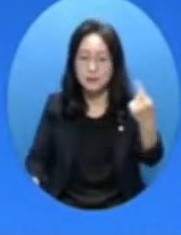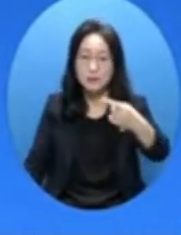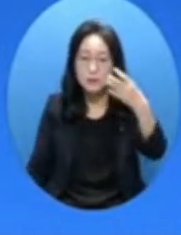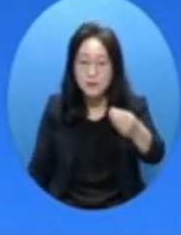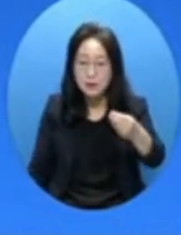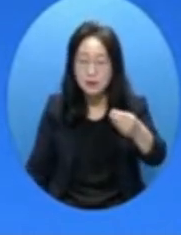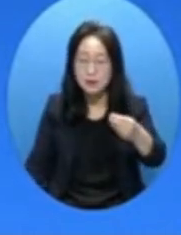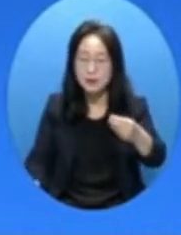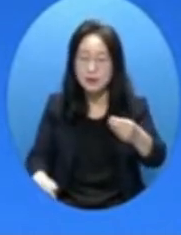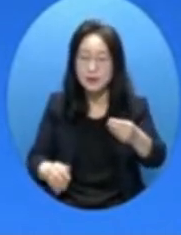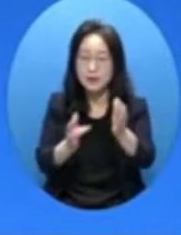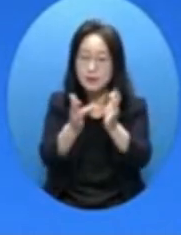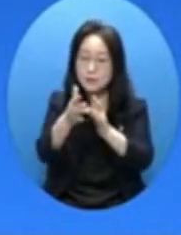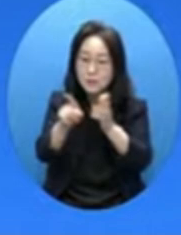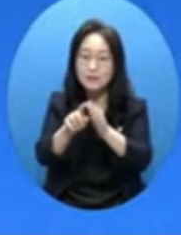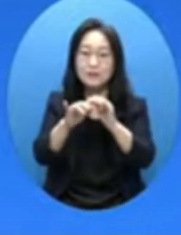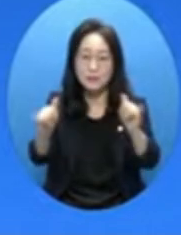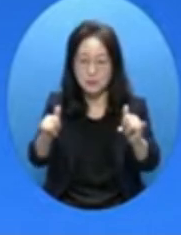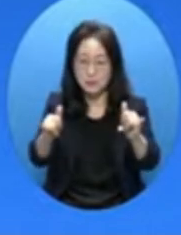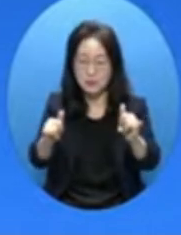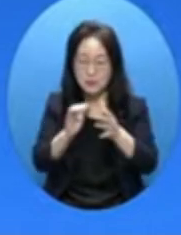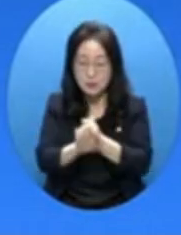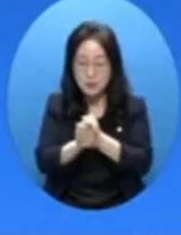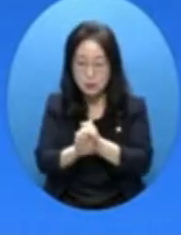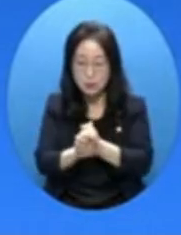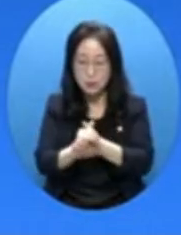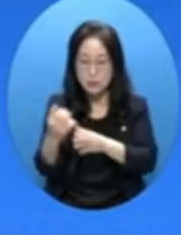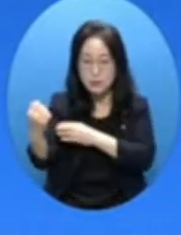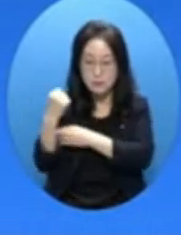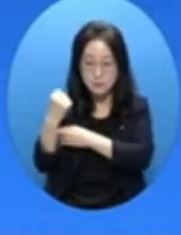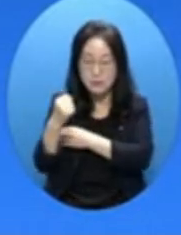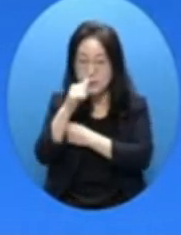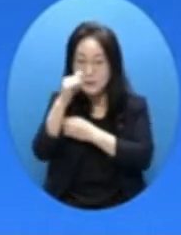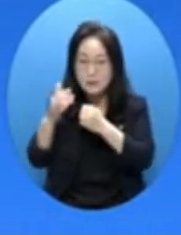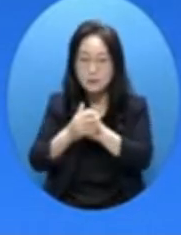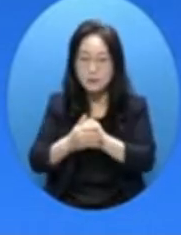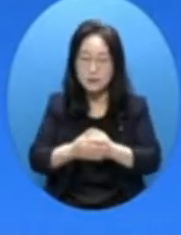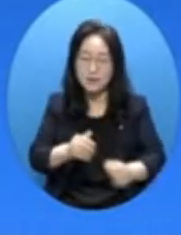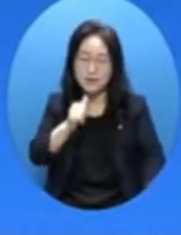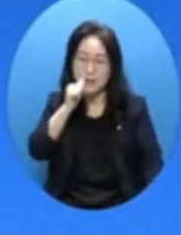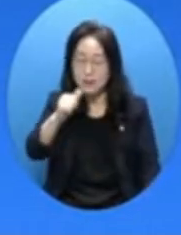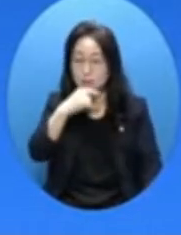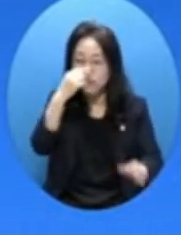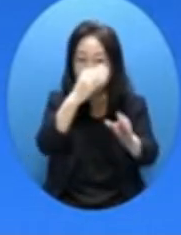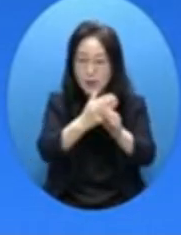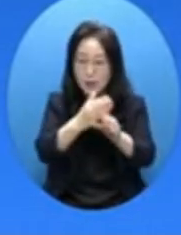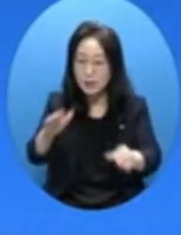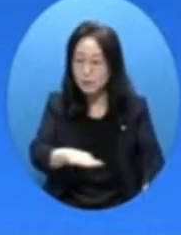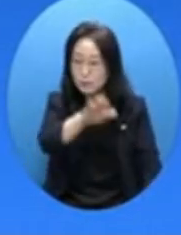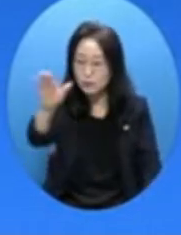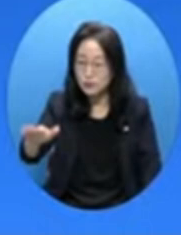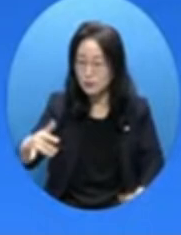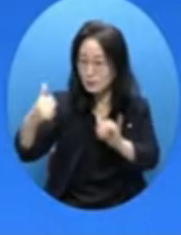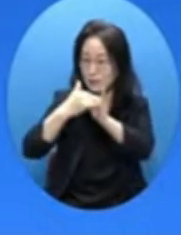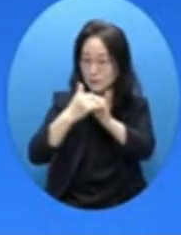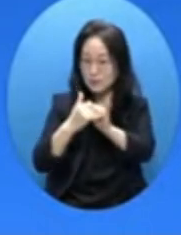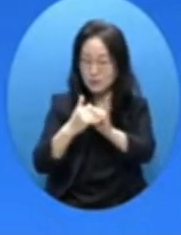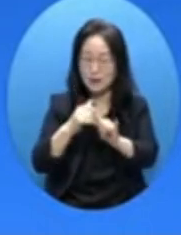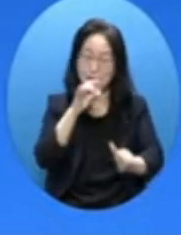기도하는 우리 대한민국의 기도 용사가 있는 한 절대로 북한은 우리를 어찌하지 못할 것입니다.